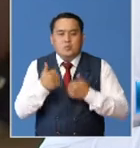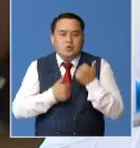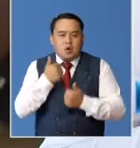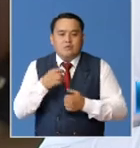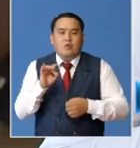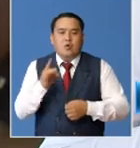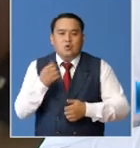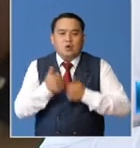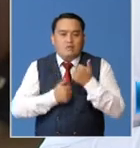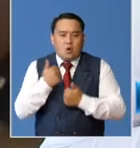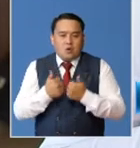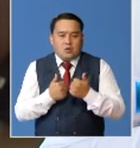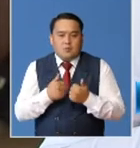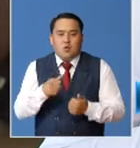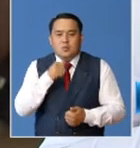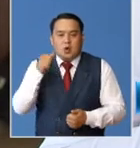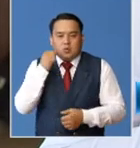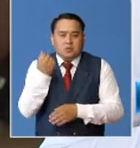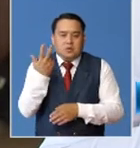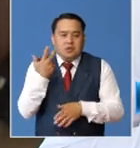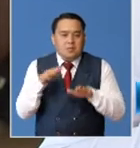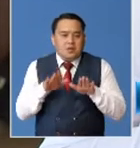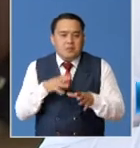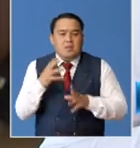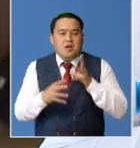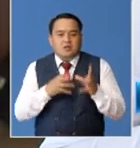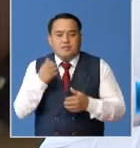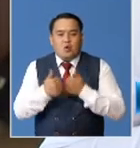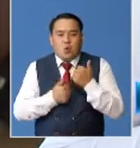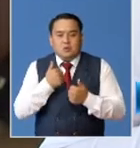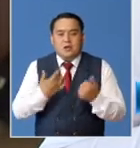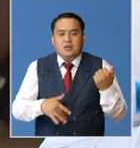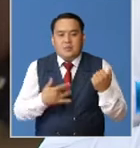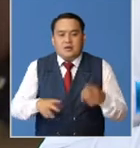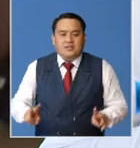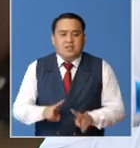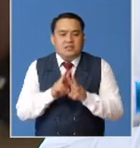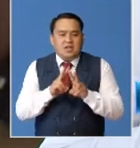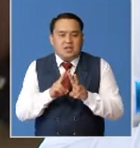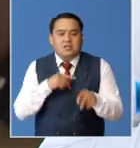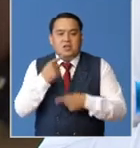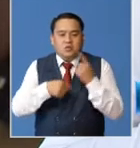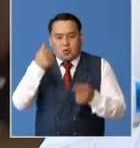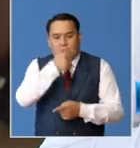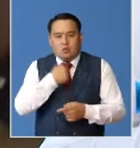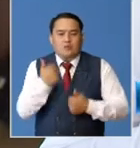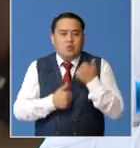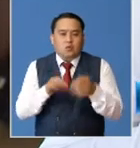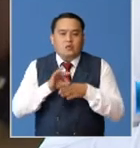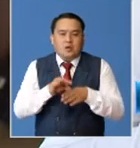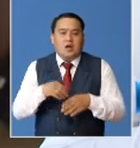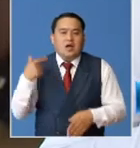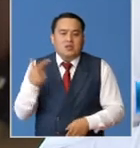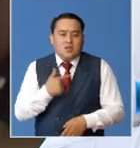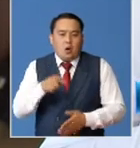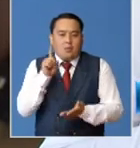и республиканских конкурсах. В прошлом году заняла 3-е место на международном конкурсе дамбристов в Астане. В следующем году конкурс пройдет в Атырау.